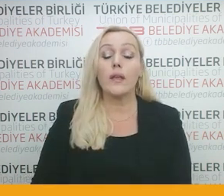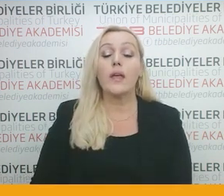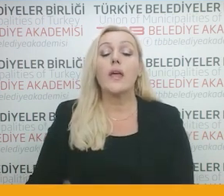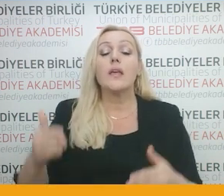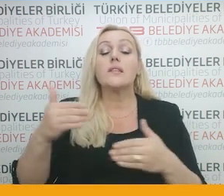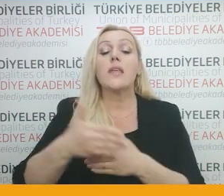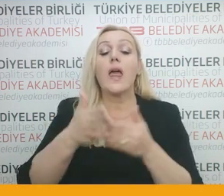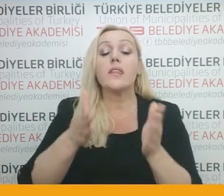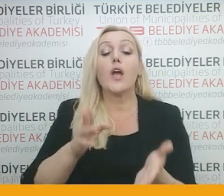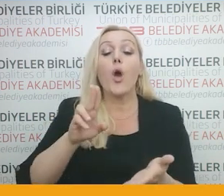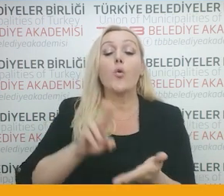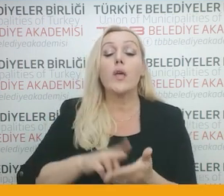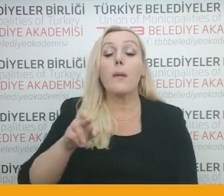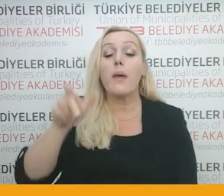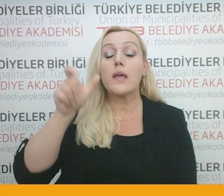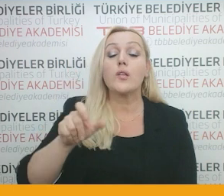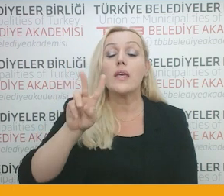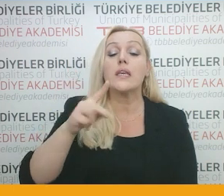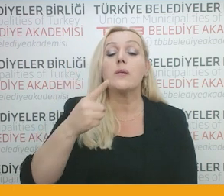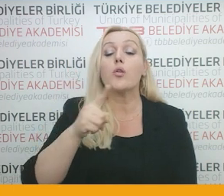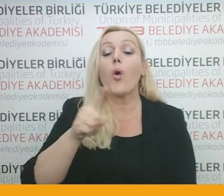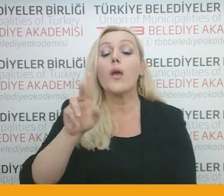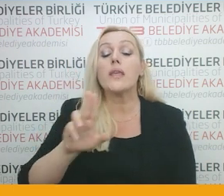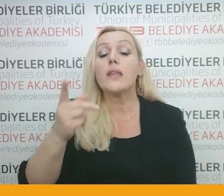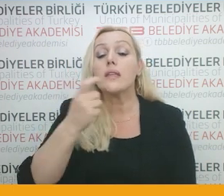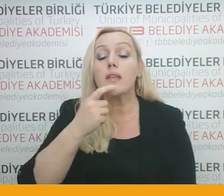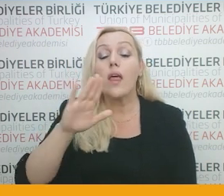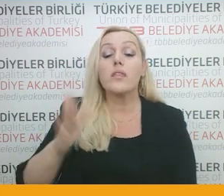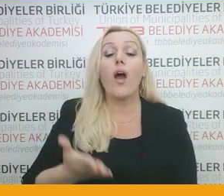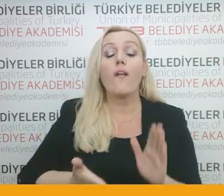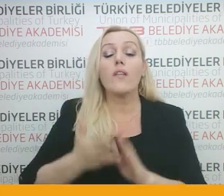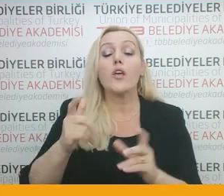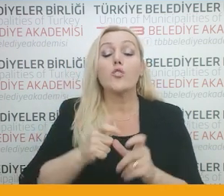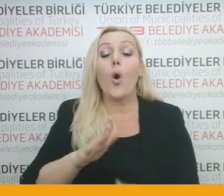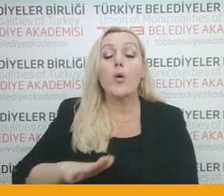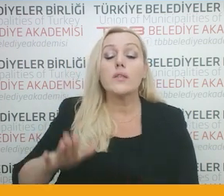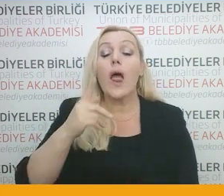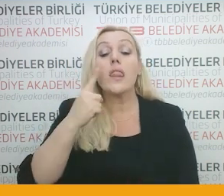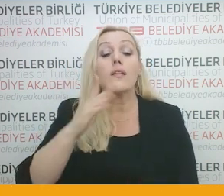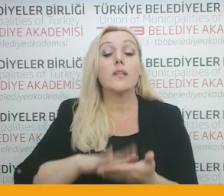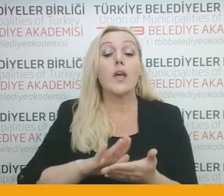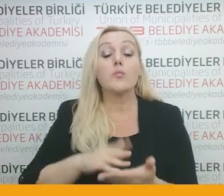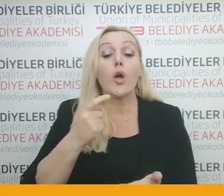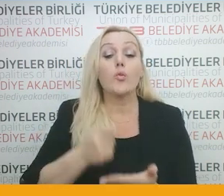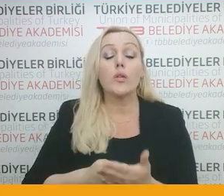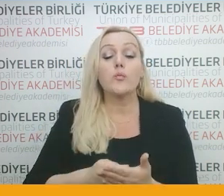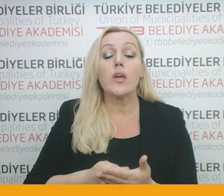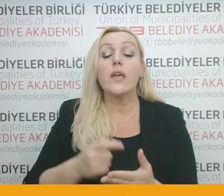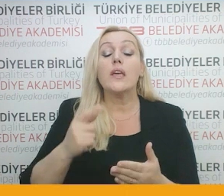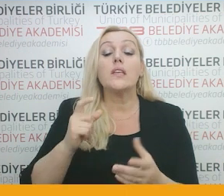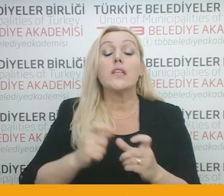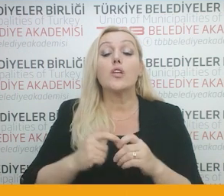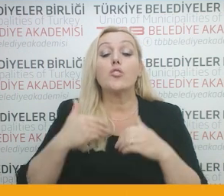sendikaya üye personeline 2017 yılında mevzuatın öngörülü olan daha yüksek tutarda sosyal denge tazminatı ödenmiş. Sayıştay buradan kamu zararı